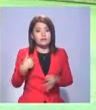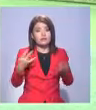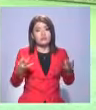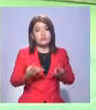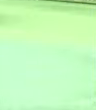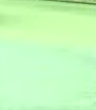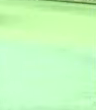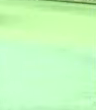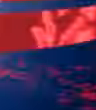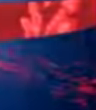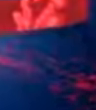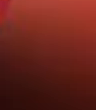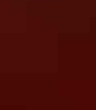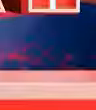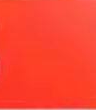керек.